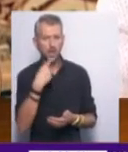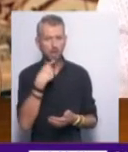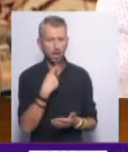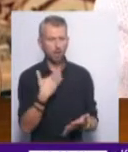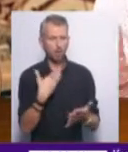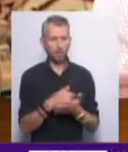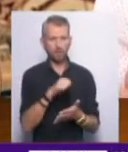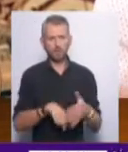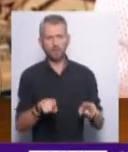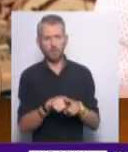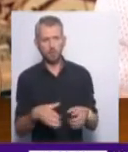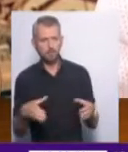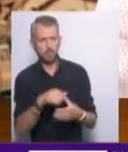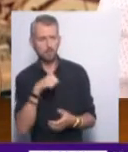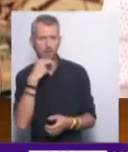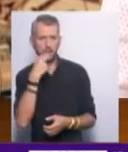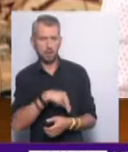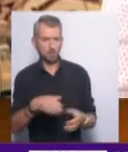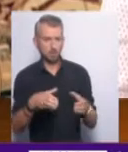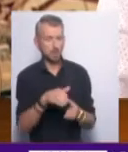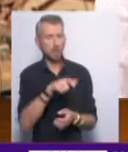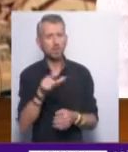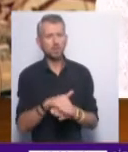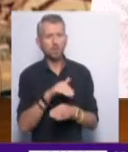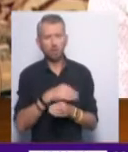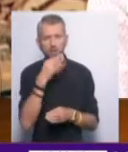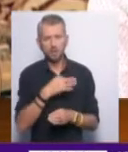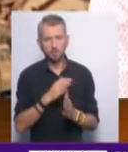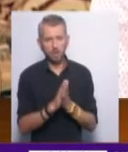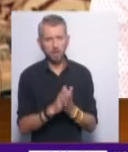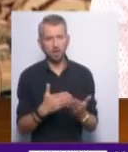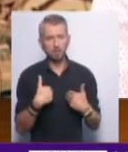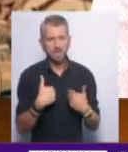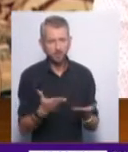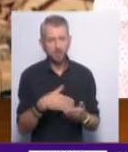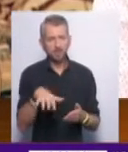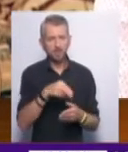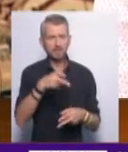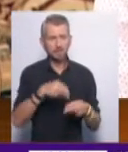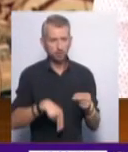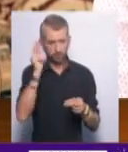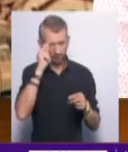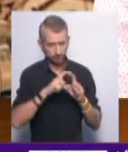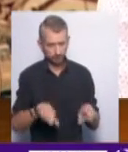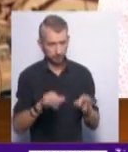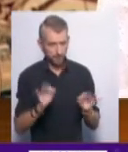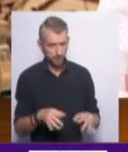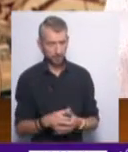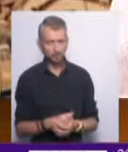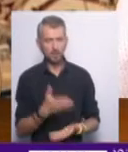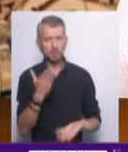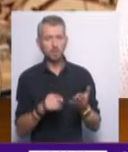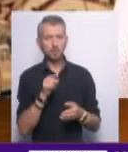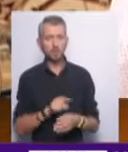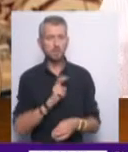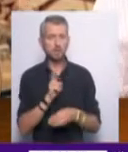такої партії найкраща партія. Люди добрі, скажіть, будь ласка, ми з вами закінчували всі заклади та освіти. Якщо ти